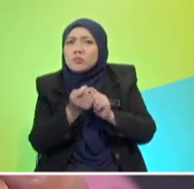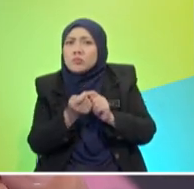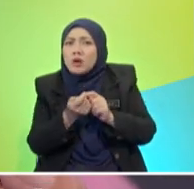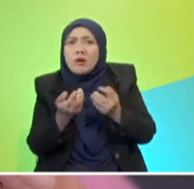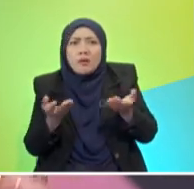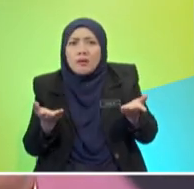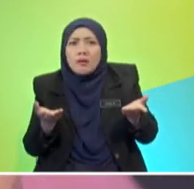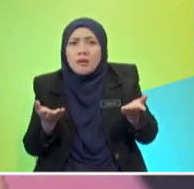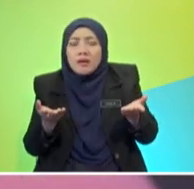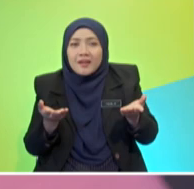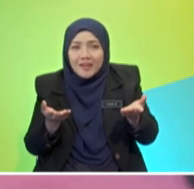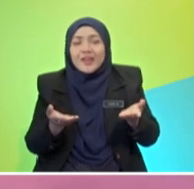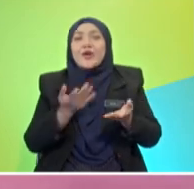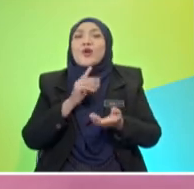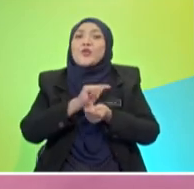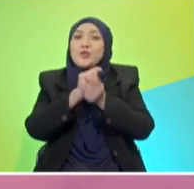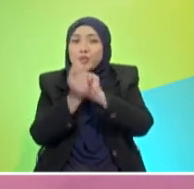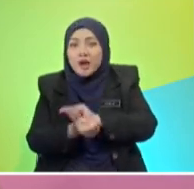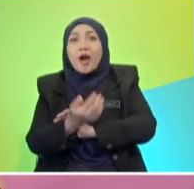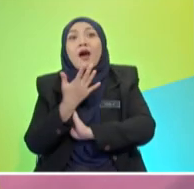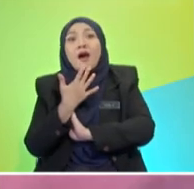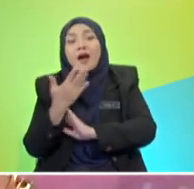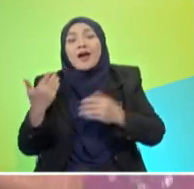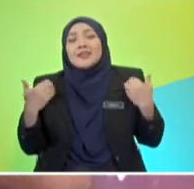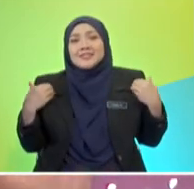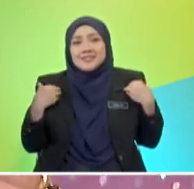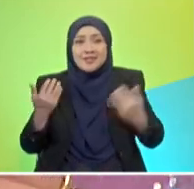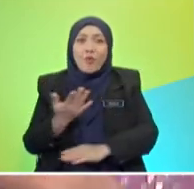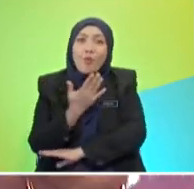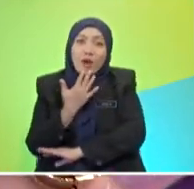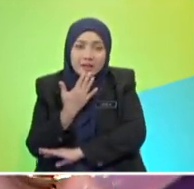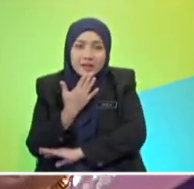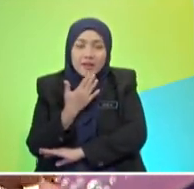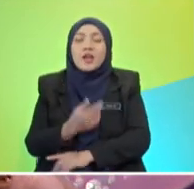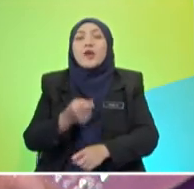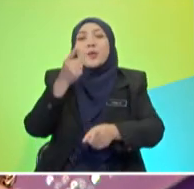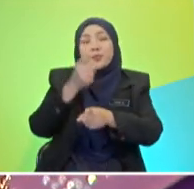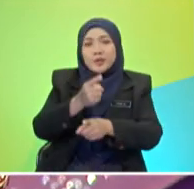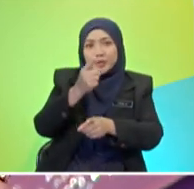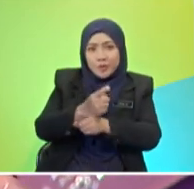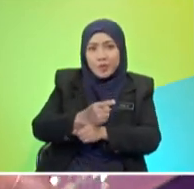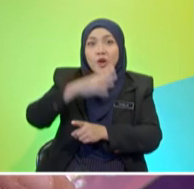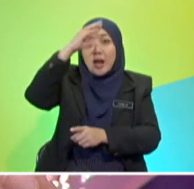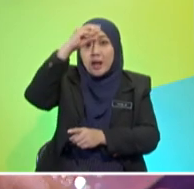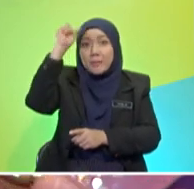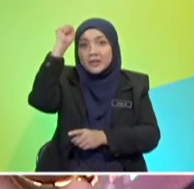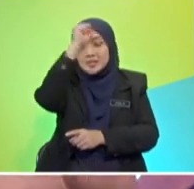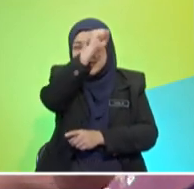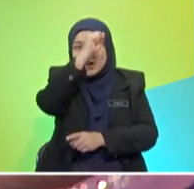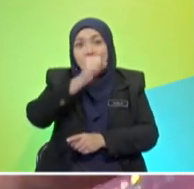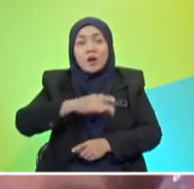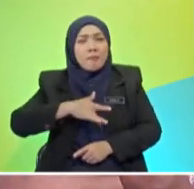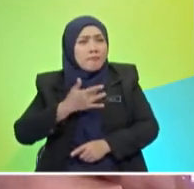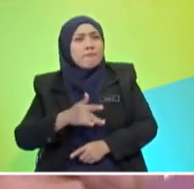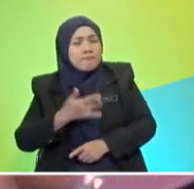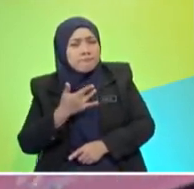menjadi berwarna cikgu. Berwarna kan? Jadi betullah, benarlah apa yang Syah ramalkan. Murid-murid